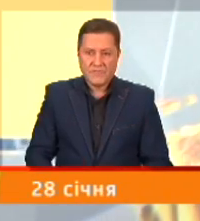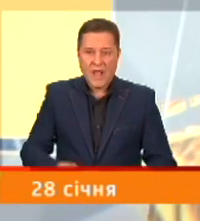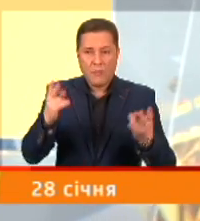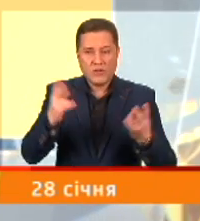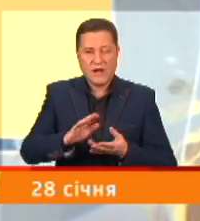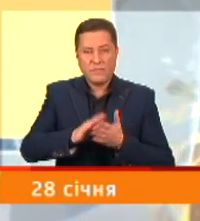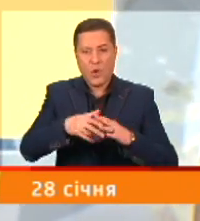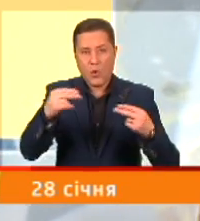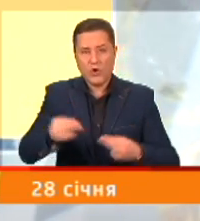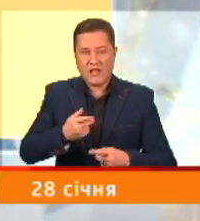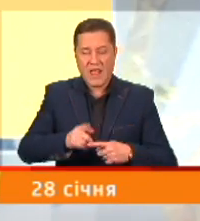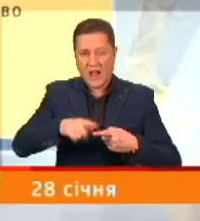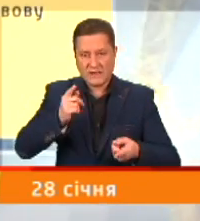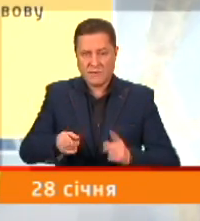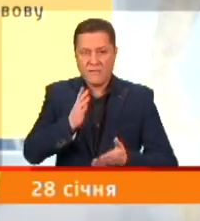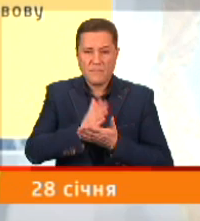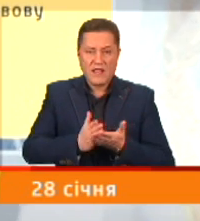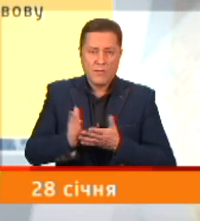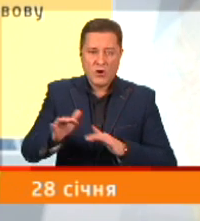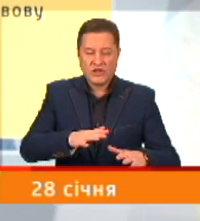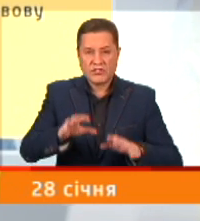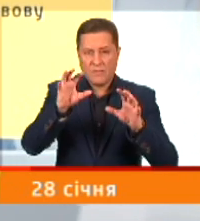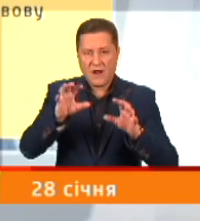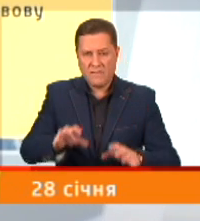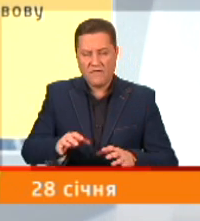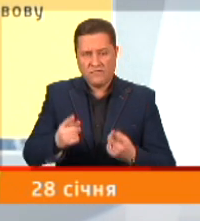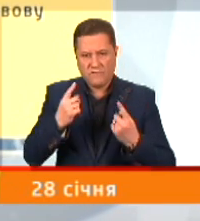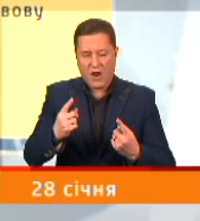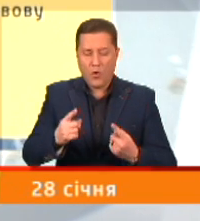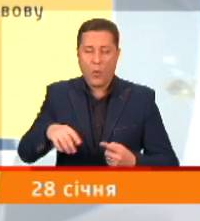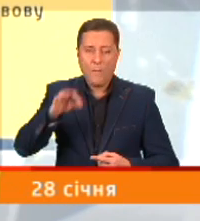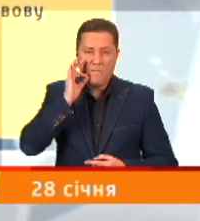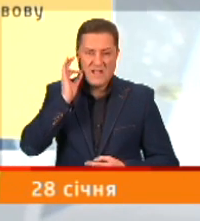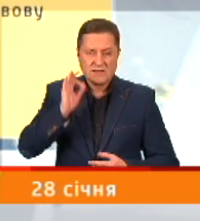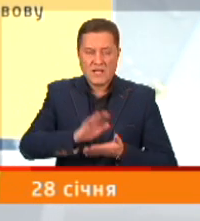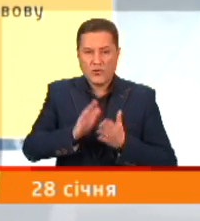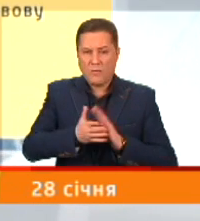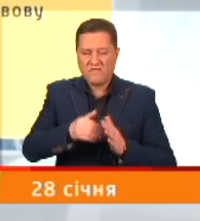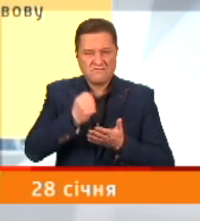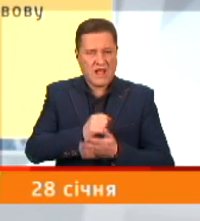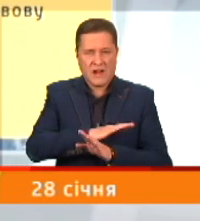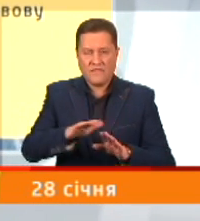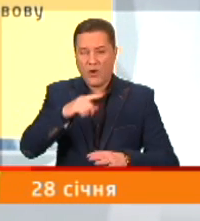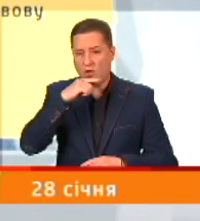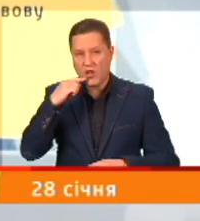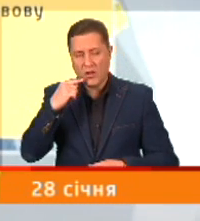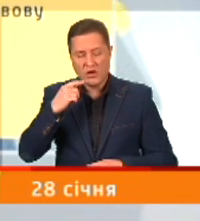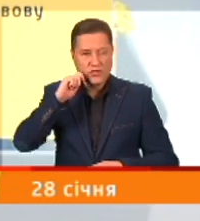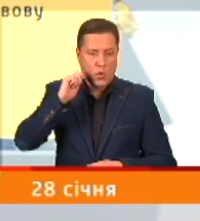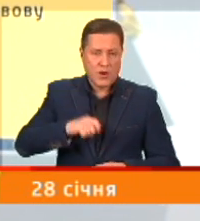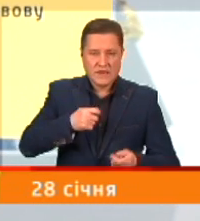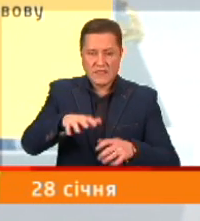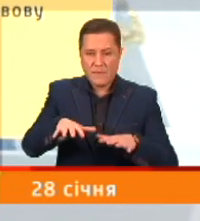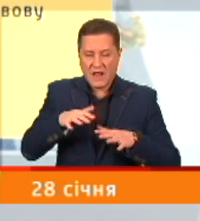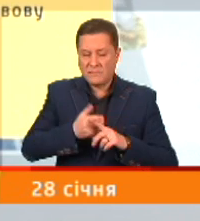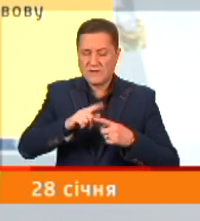Потрібна угода, яка справді матиме політичну та правову вагу. Мінські домовленості не ратифікував ані український, ані російський парламенти. І це,